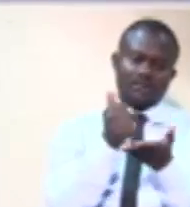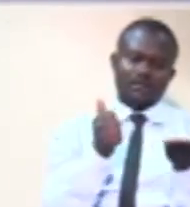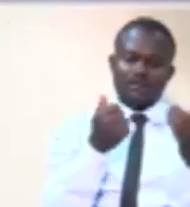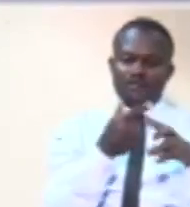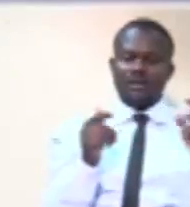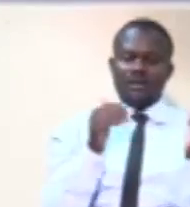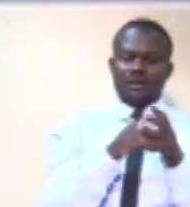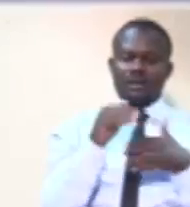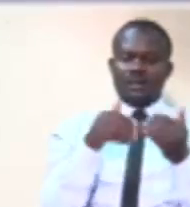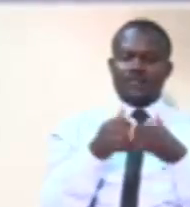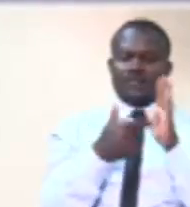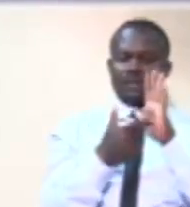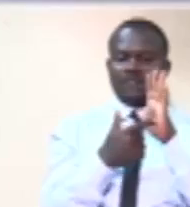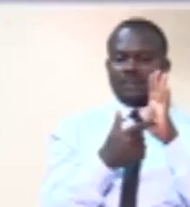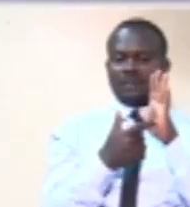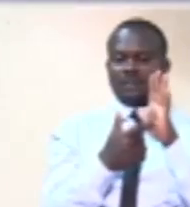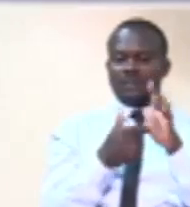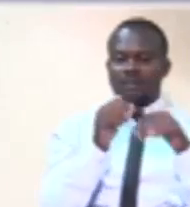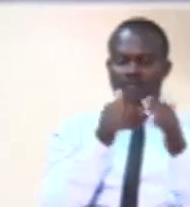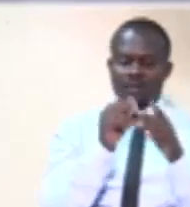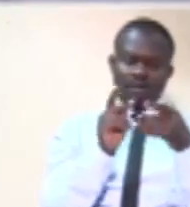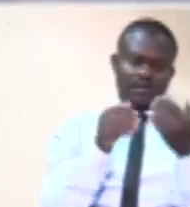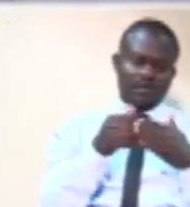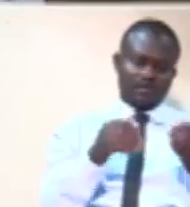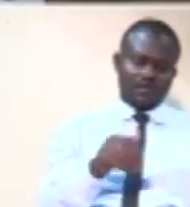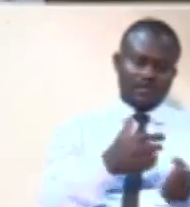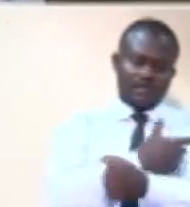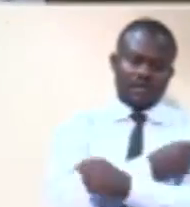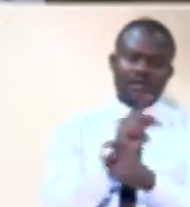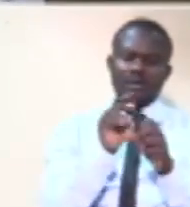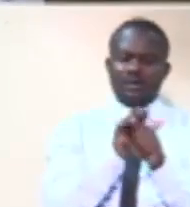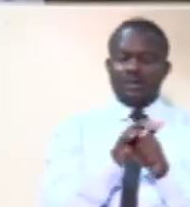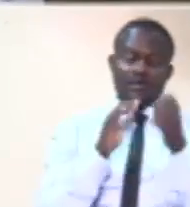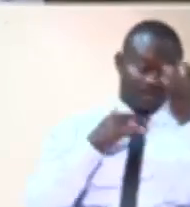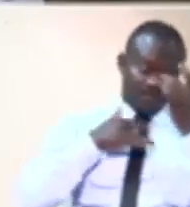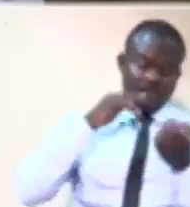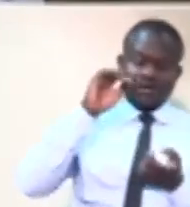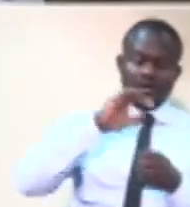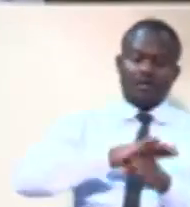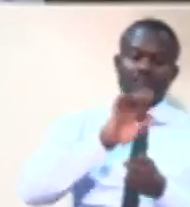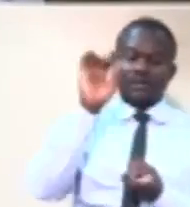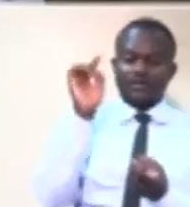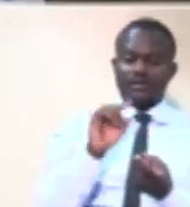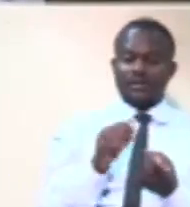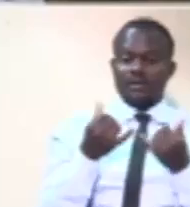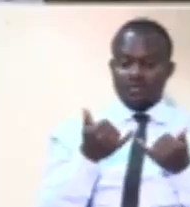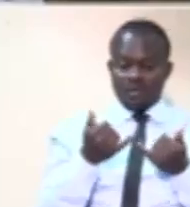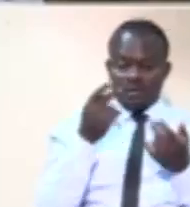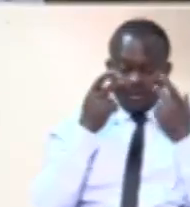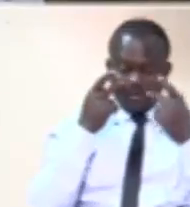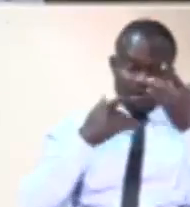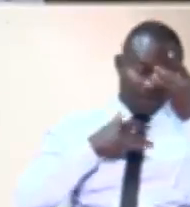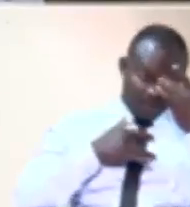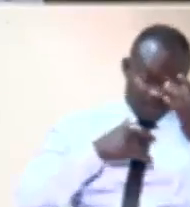kandi tugaragariza ko ahantu tumaze gukingira abantu benshi na COVID igabanuka. Niyo mubireba no mubireba tubona ubu ngubu, abarwayi kwa